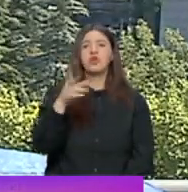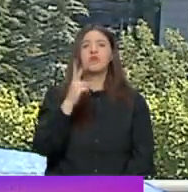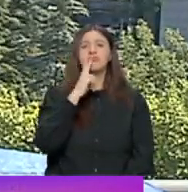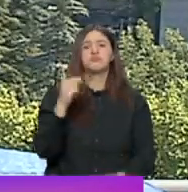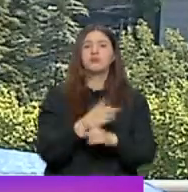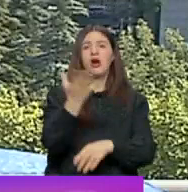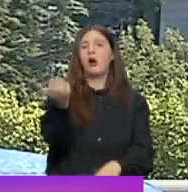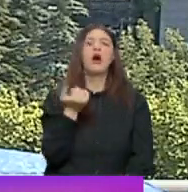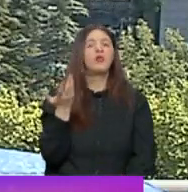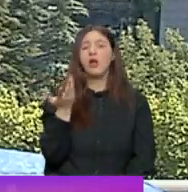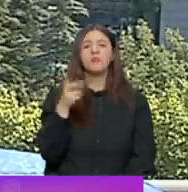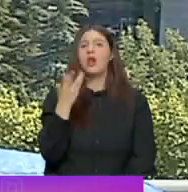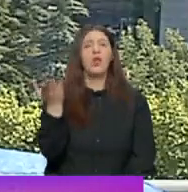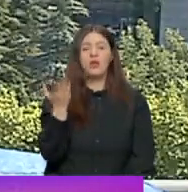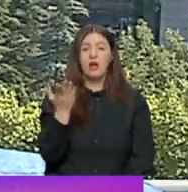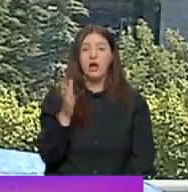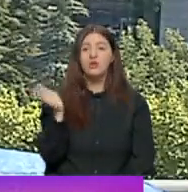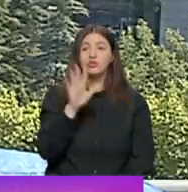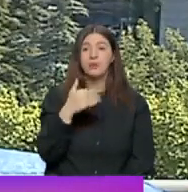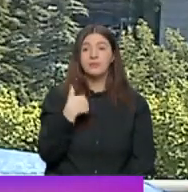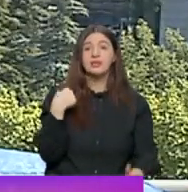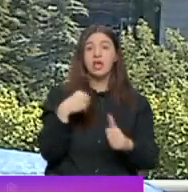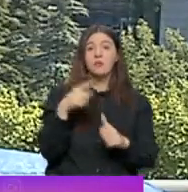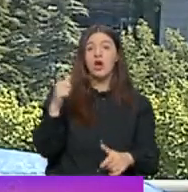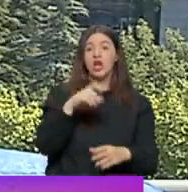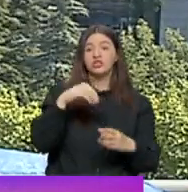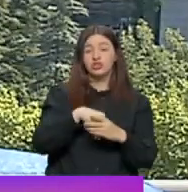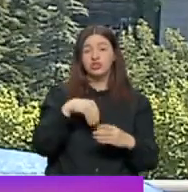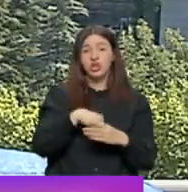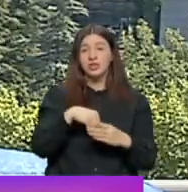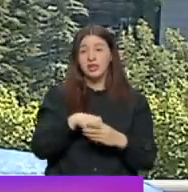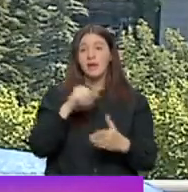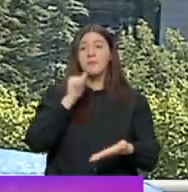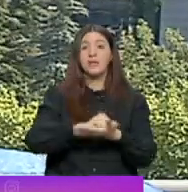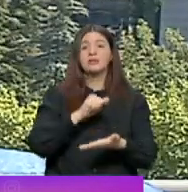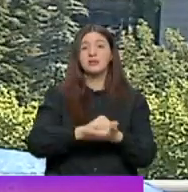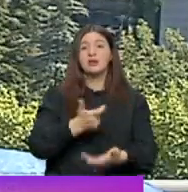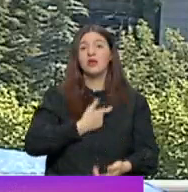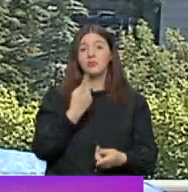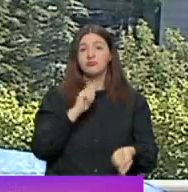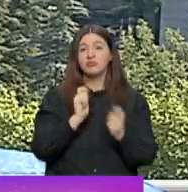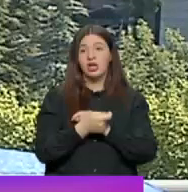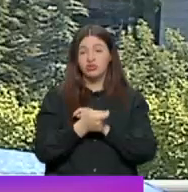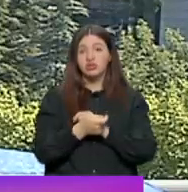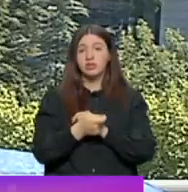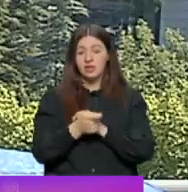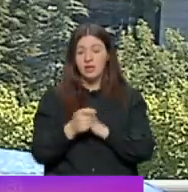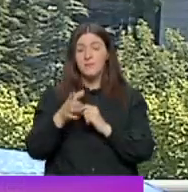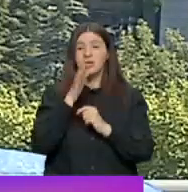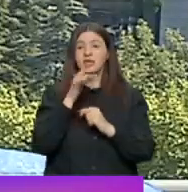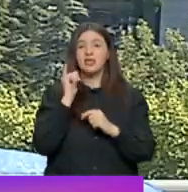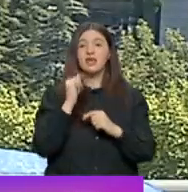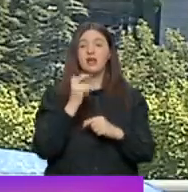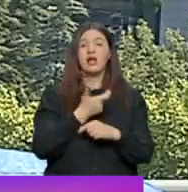tütün mamullerinde alabiliyorlar. Sonra biz yine bu ayın içinde basın kanununda bir değişikliği,